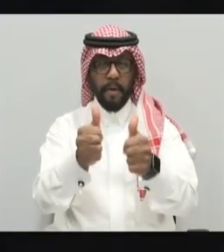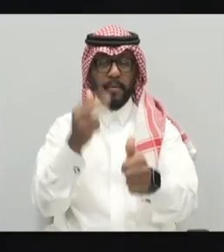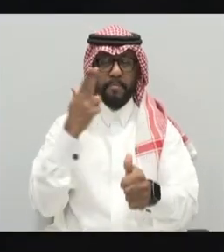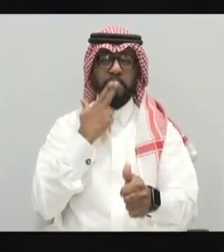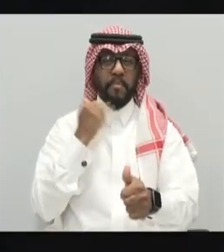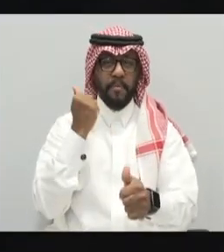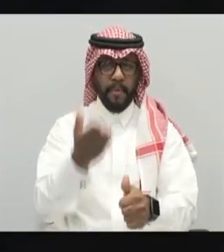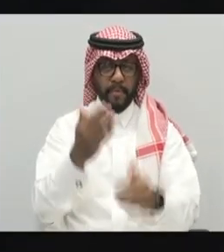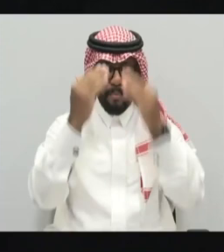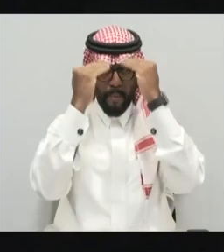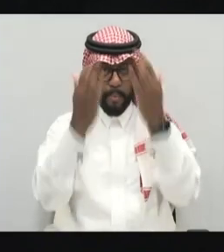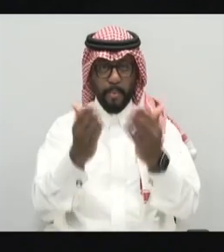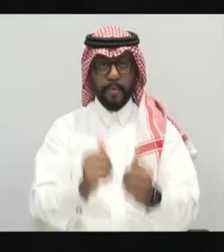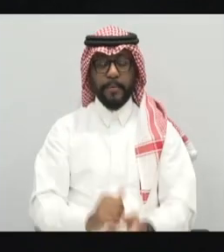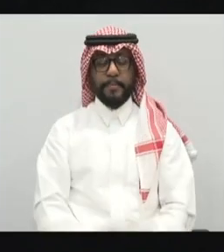فيكم